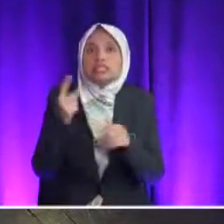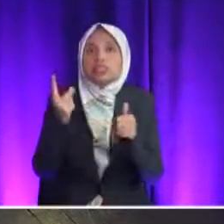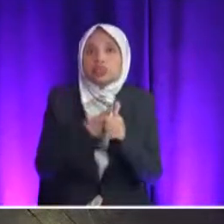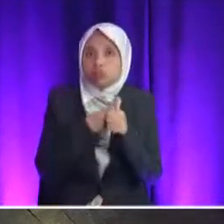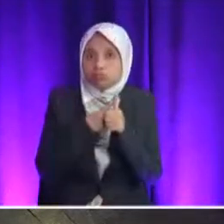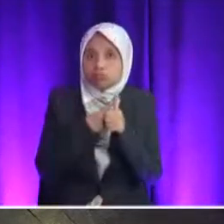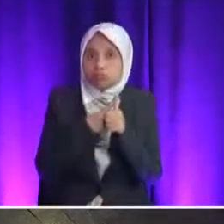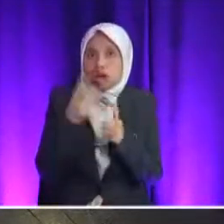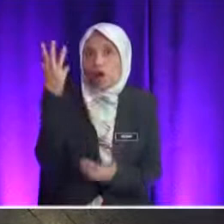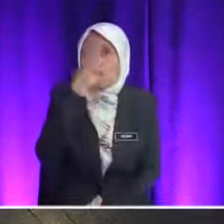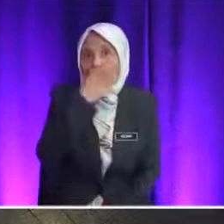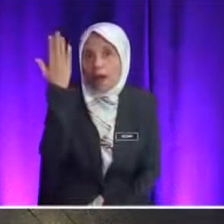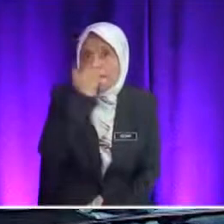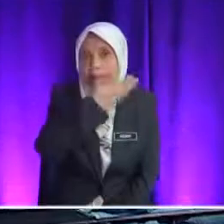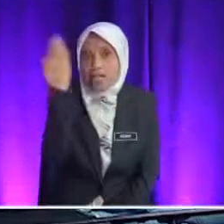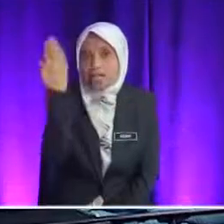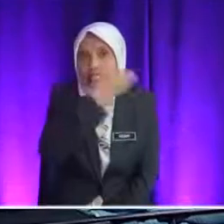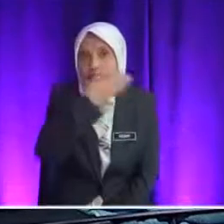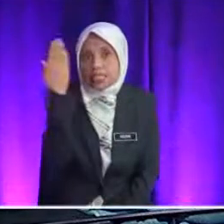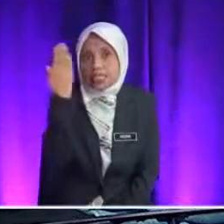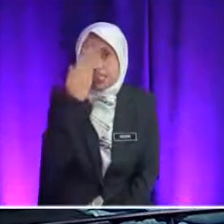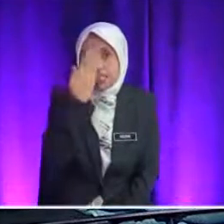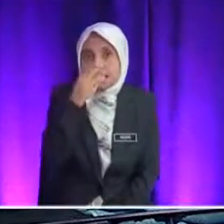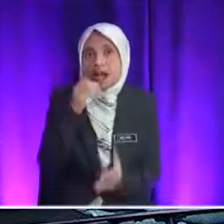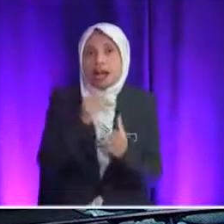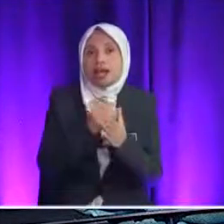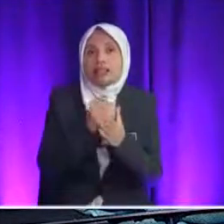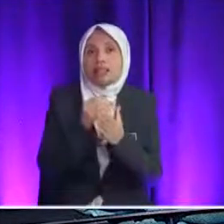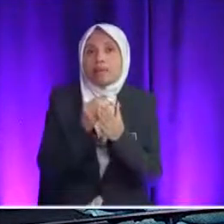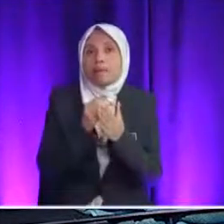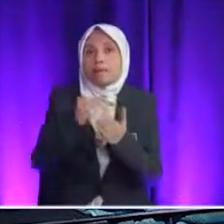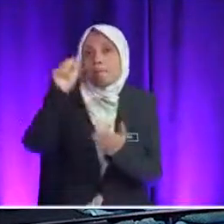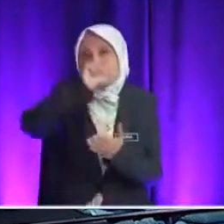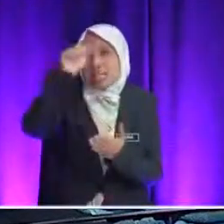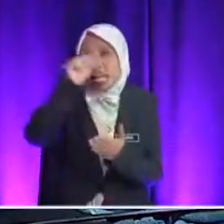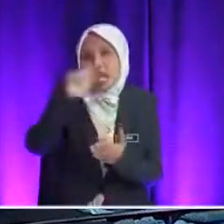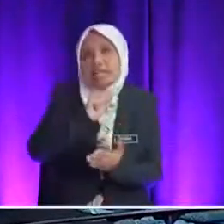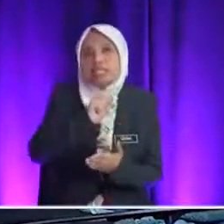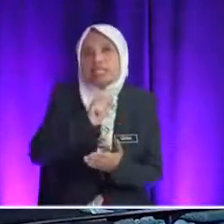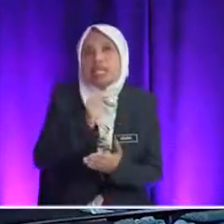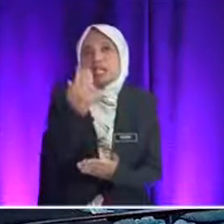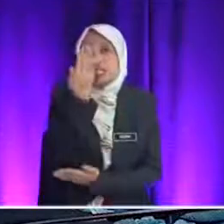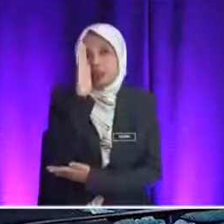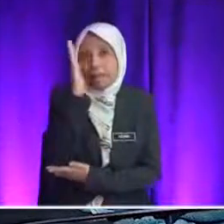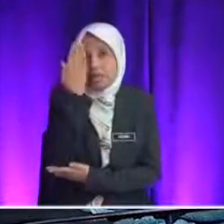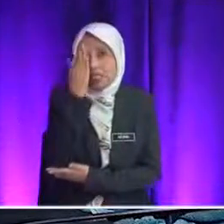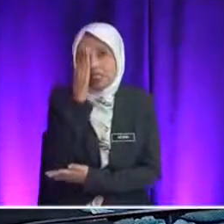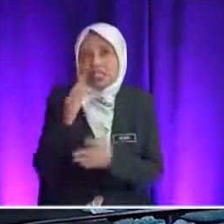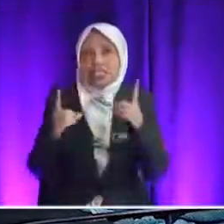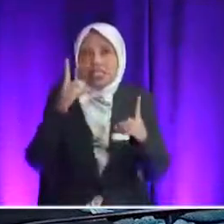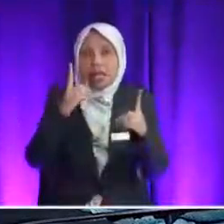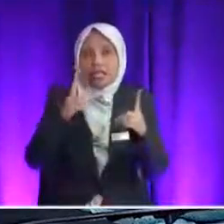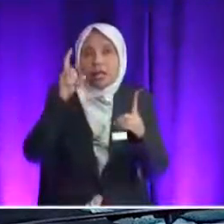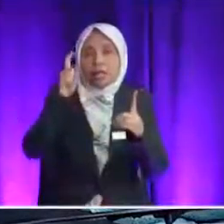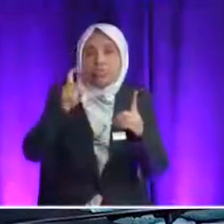Wifi ataupun pengila kena cerminkan Raymon untuk menurunkan aiha bila ada air atas gitu